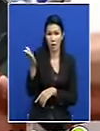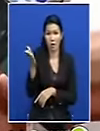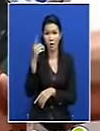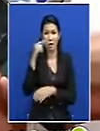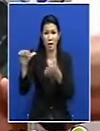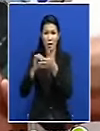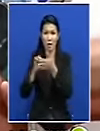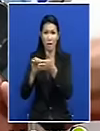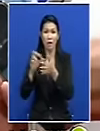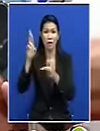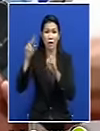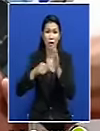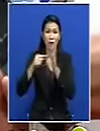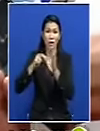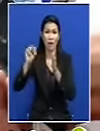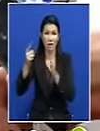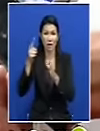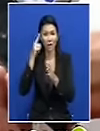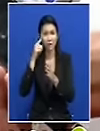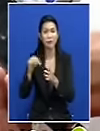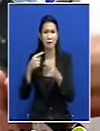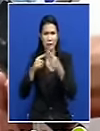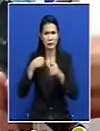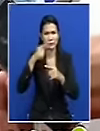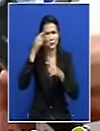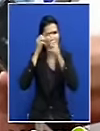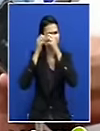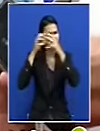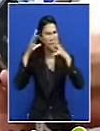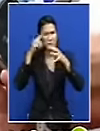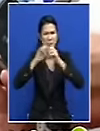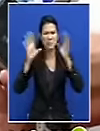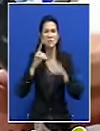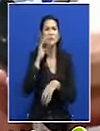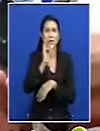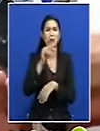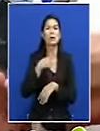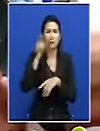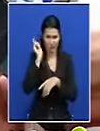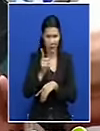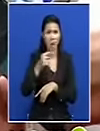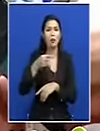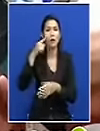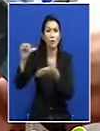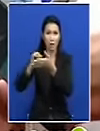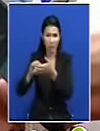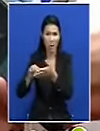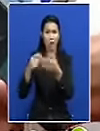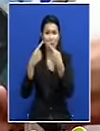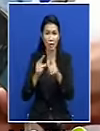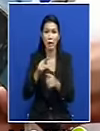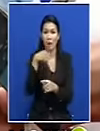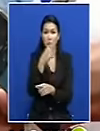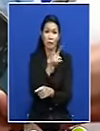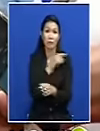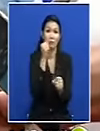าพให้มันทะลุปลุกโปร่งไม่ได้แต่ว่าก็คงจะต้องแก้เพียงเพื่อให้รู้ว่าใครจะต้องเป็นคนทำและรับผิดช